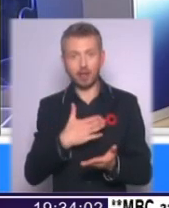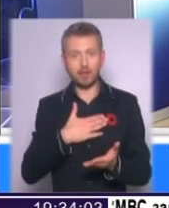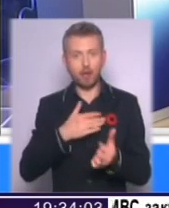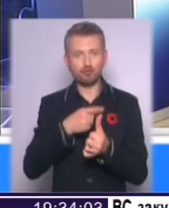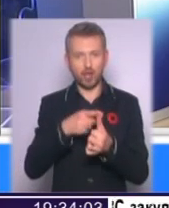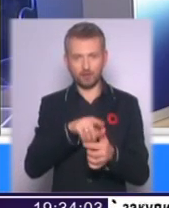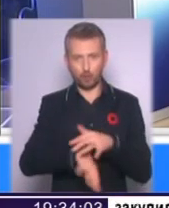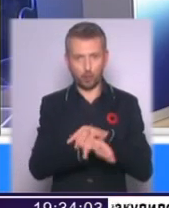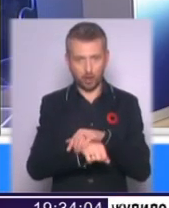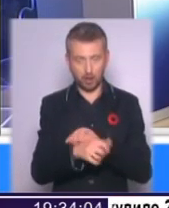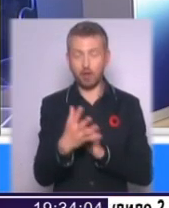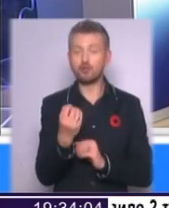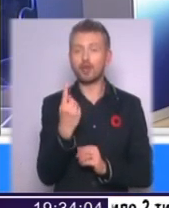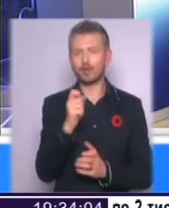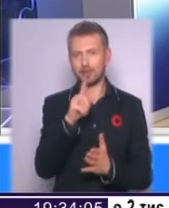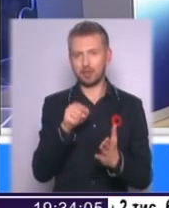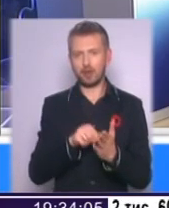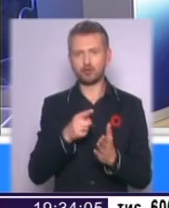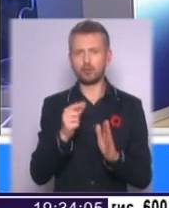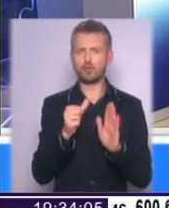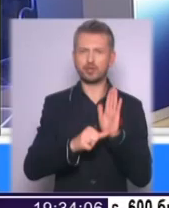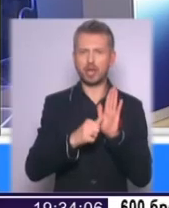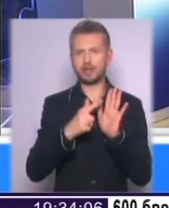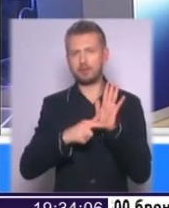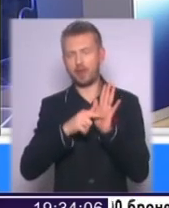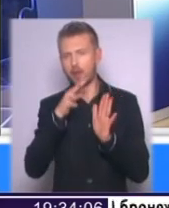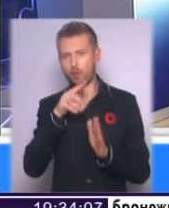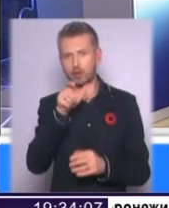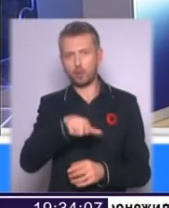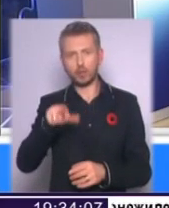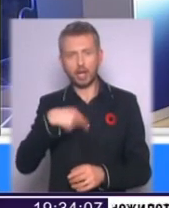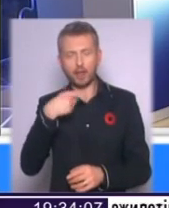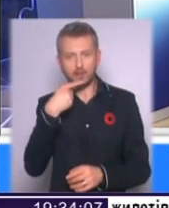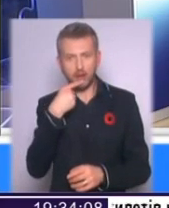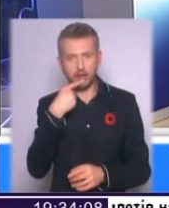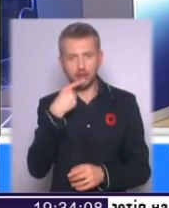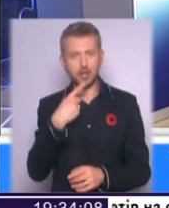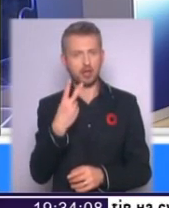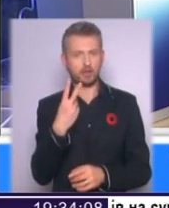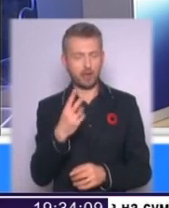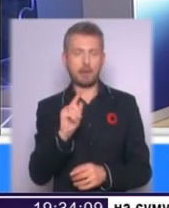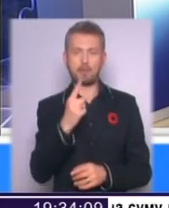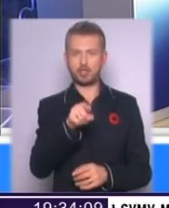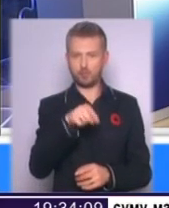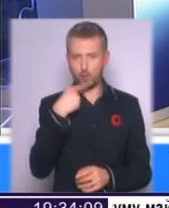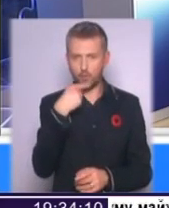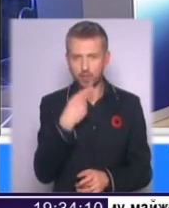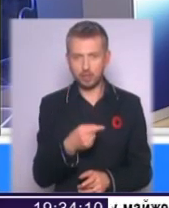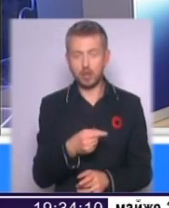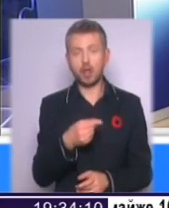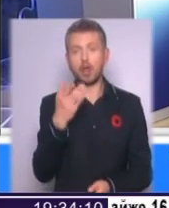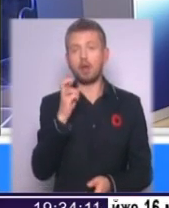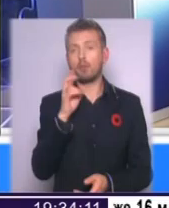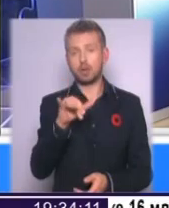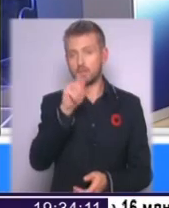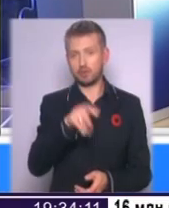вас. Чому в 70-80-ті роки люди казали дві речі? Перше, вони говорили, якби не війна,